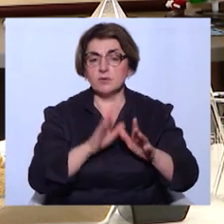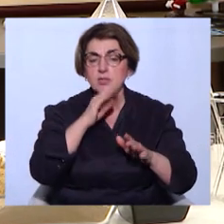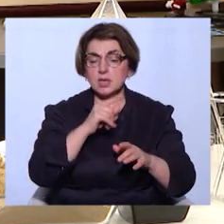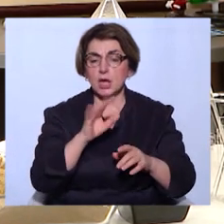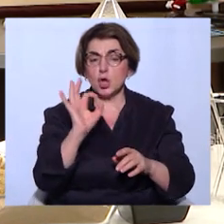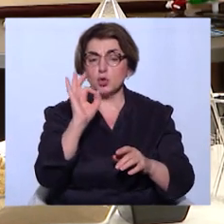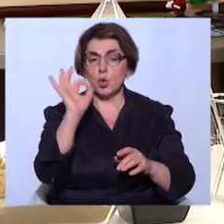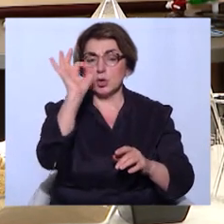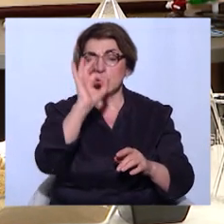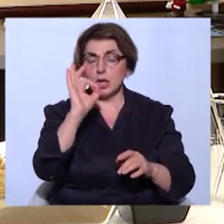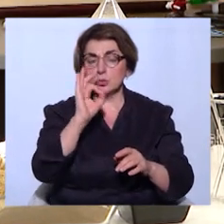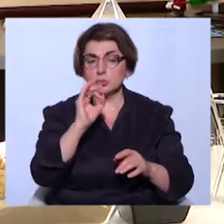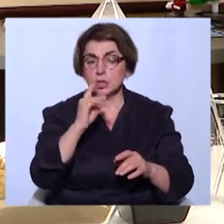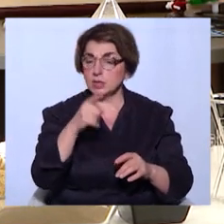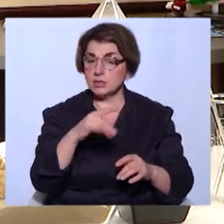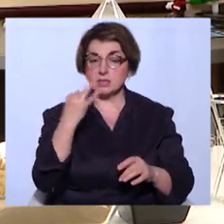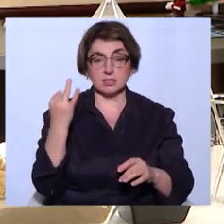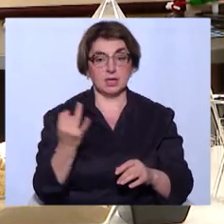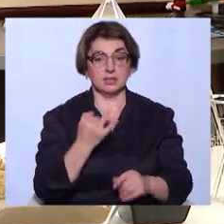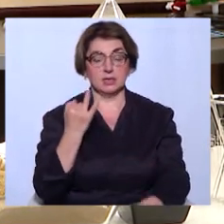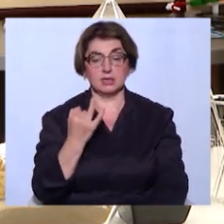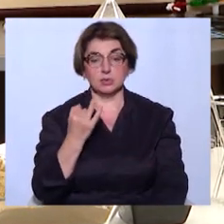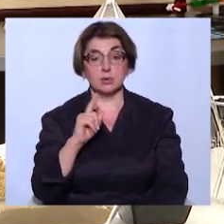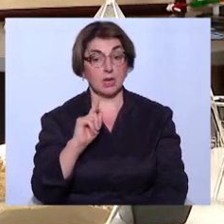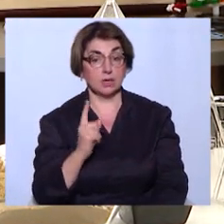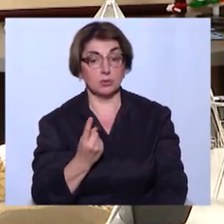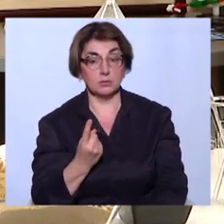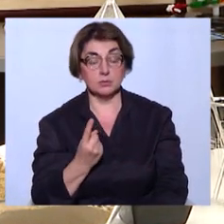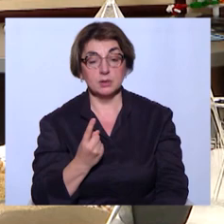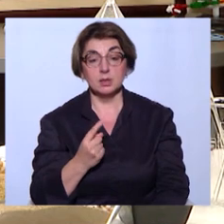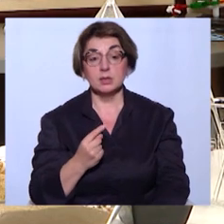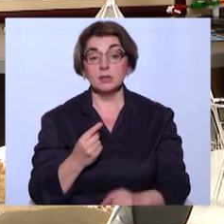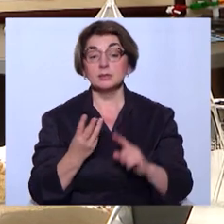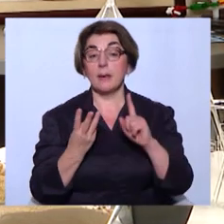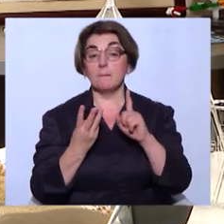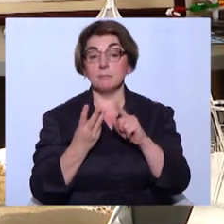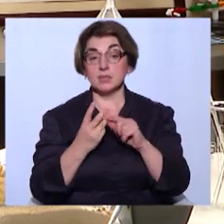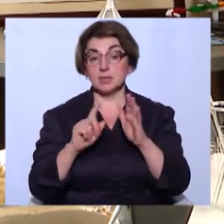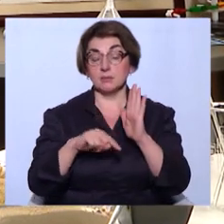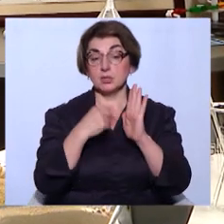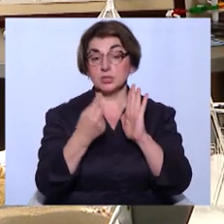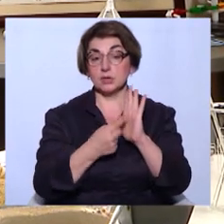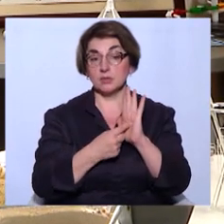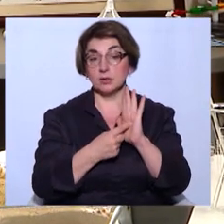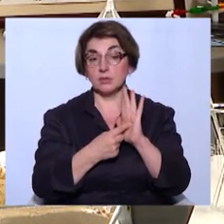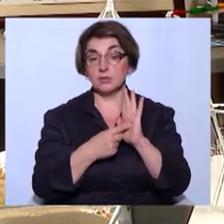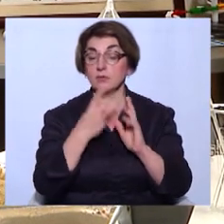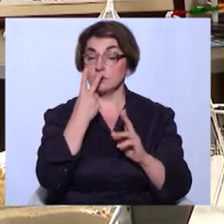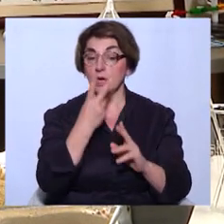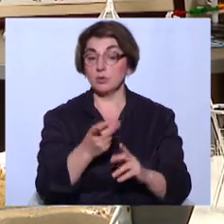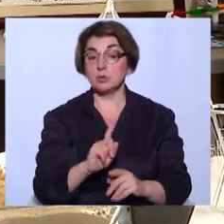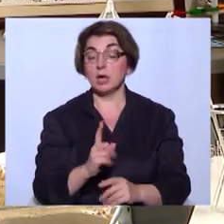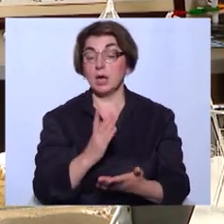ცელსიუსზე? ესეც საინტერესოა. რატომ? და მესამე შეკითხვაც, რა დევს ახლა ნახოთ ამ